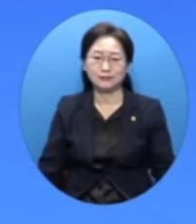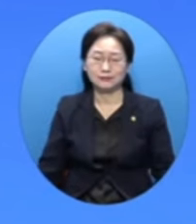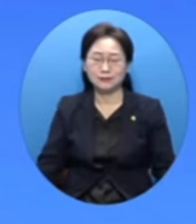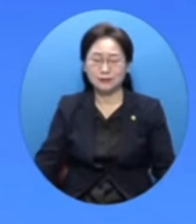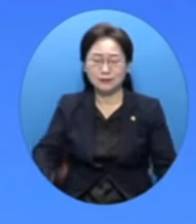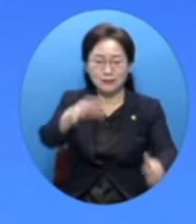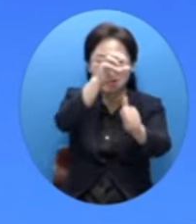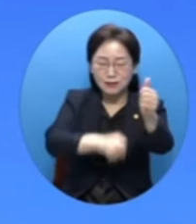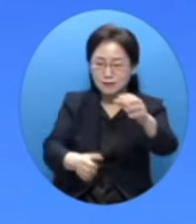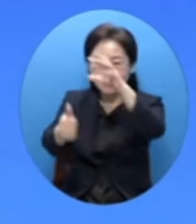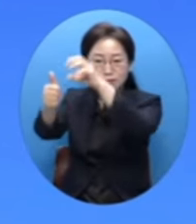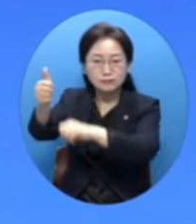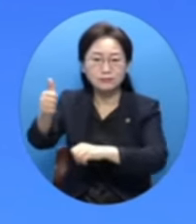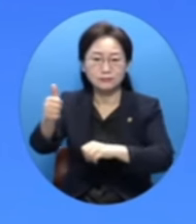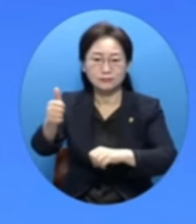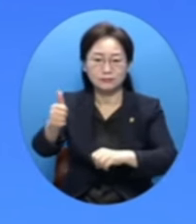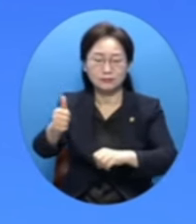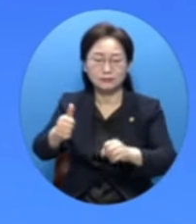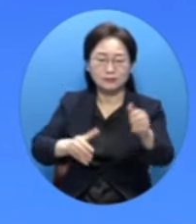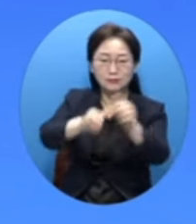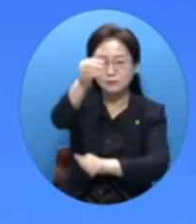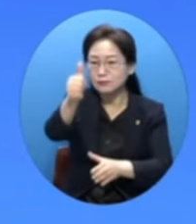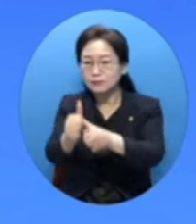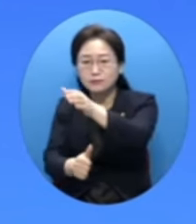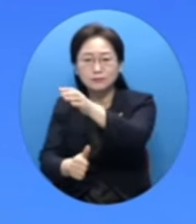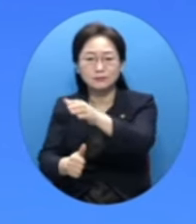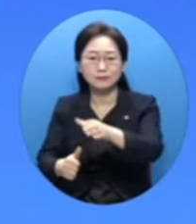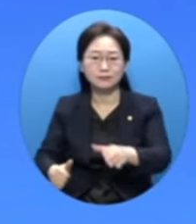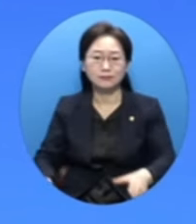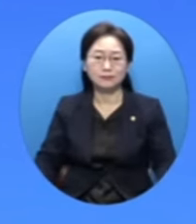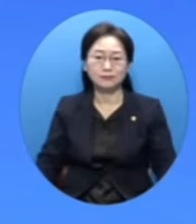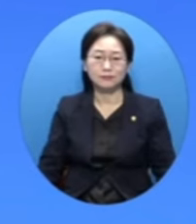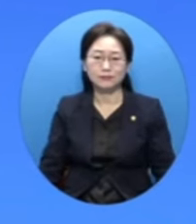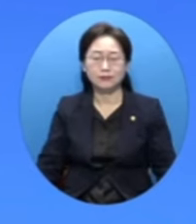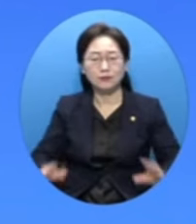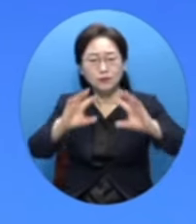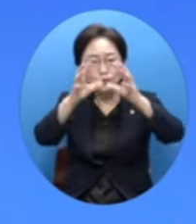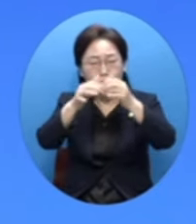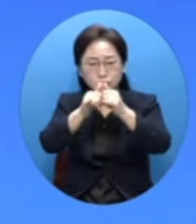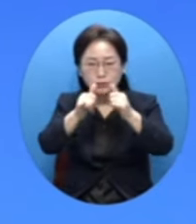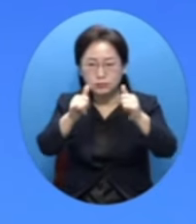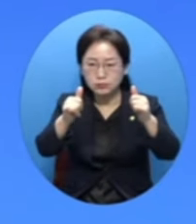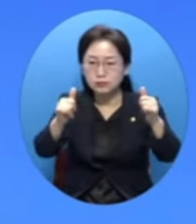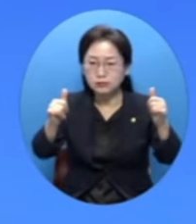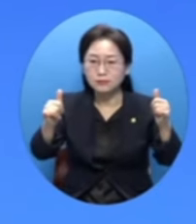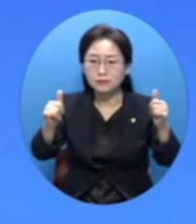물고 뜯고 끌어내리고 온 국민들을